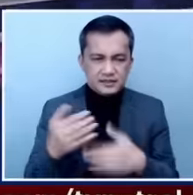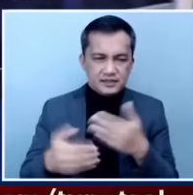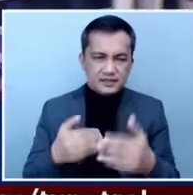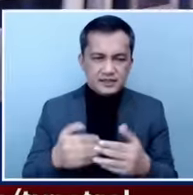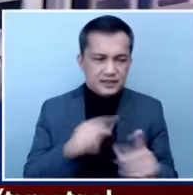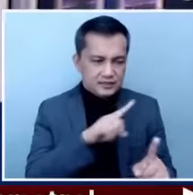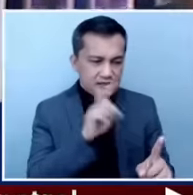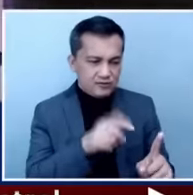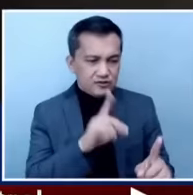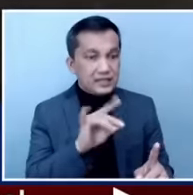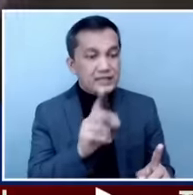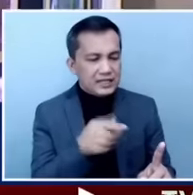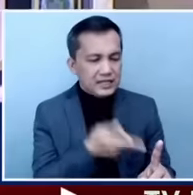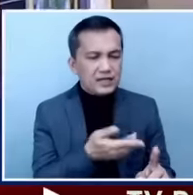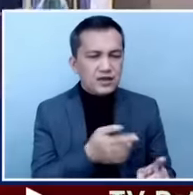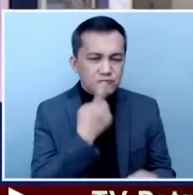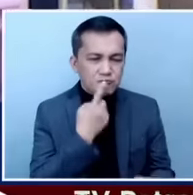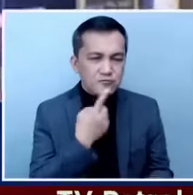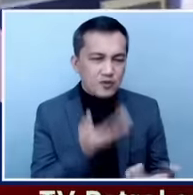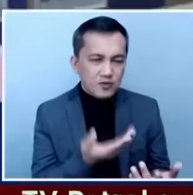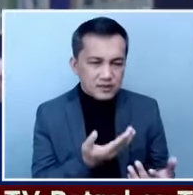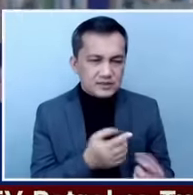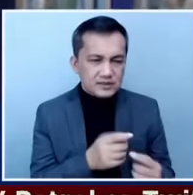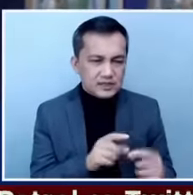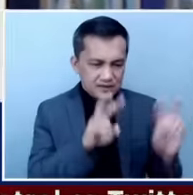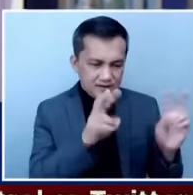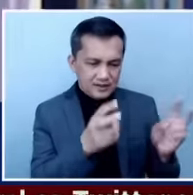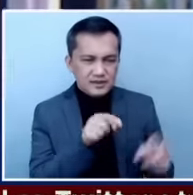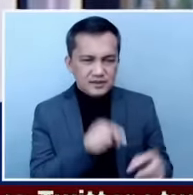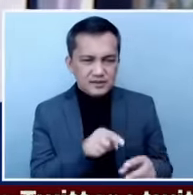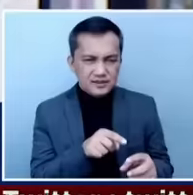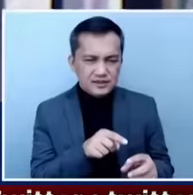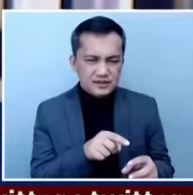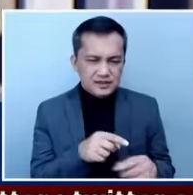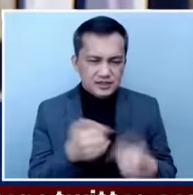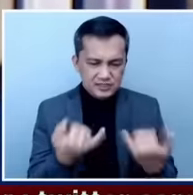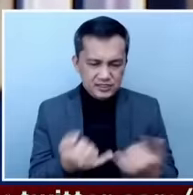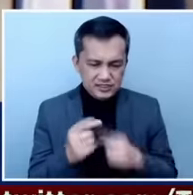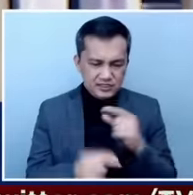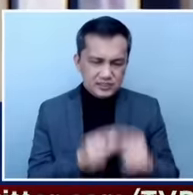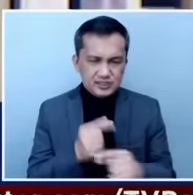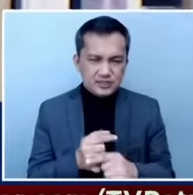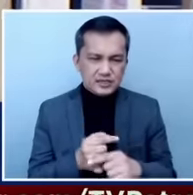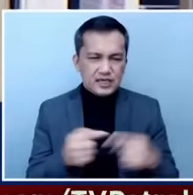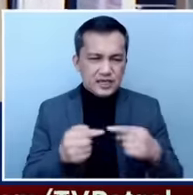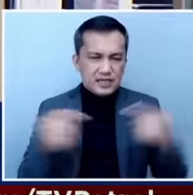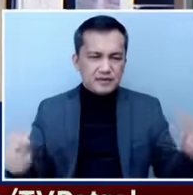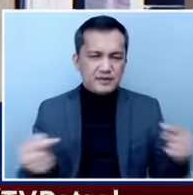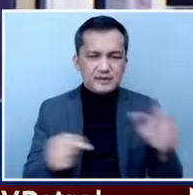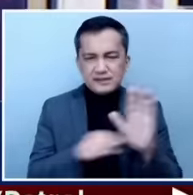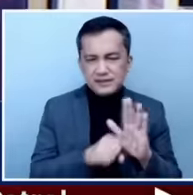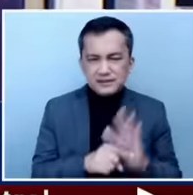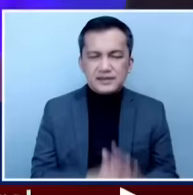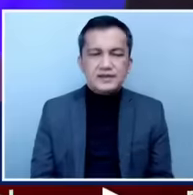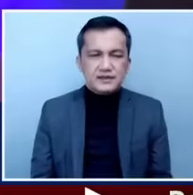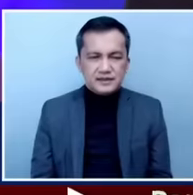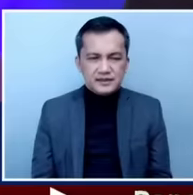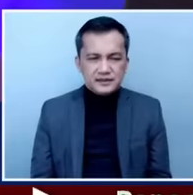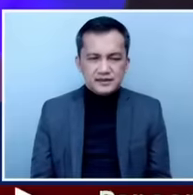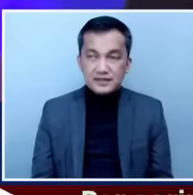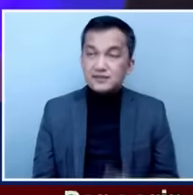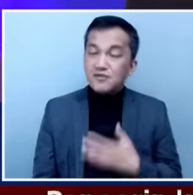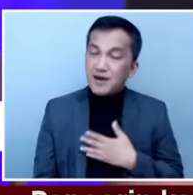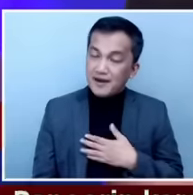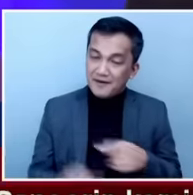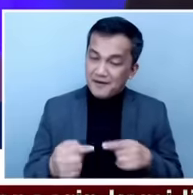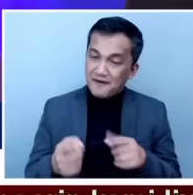Daniela kung ano ang masasabi niya sa pagbansag sa kanya bilang This Generation's kontrabida. Actually, this is my first